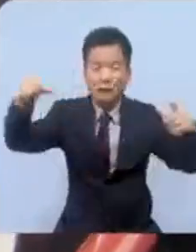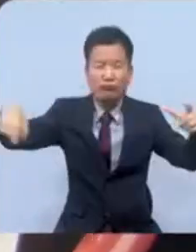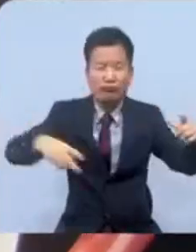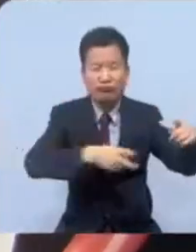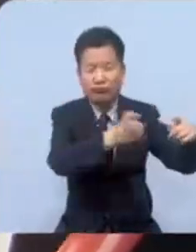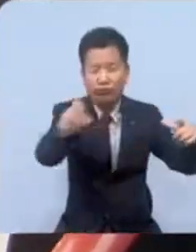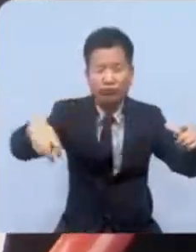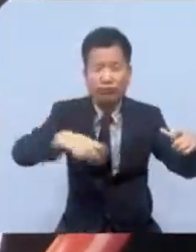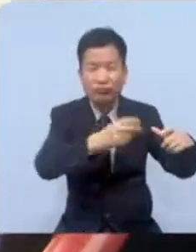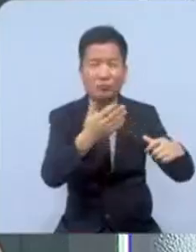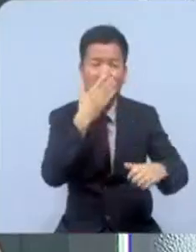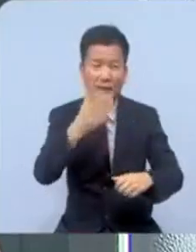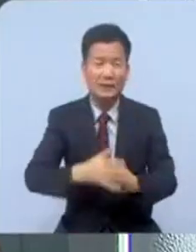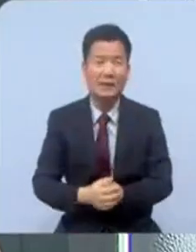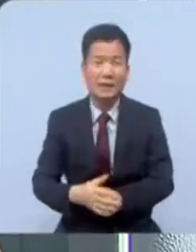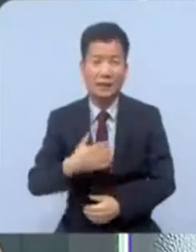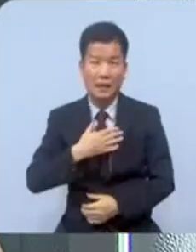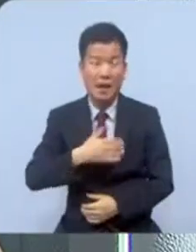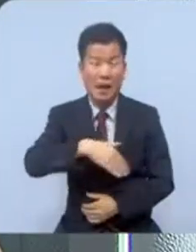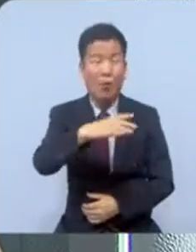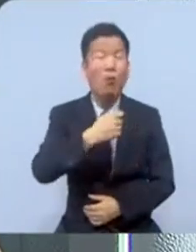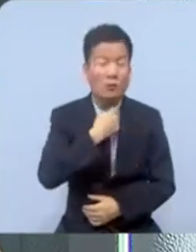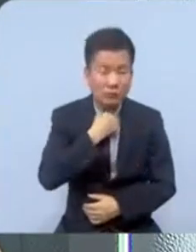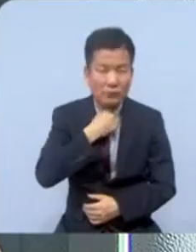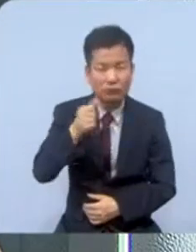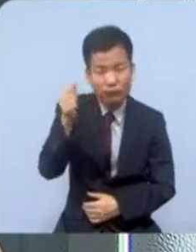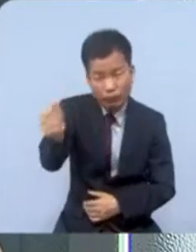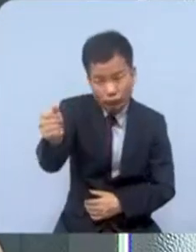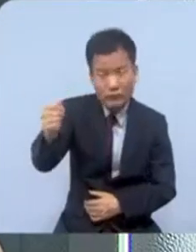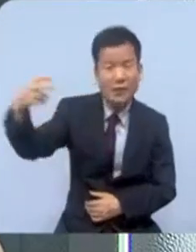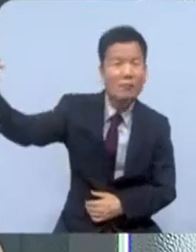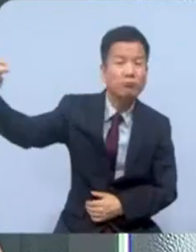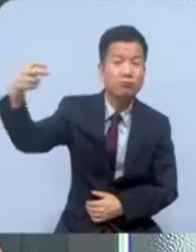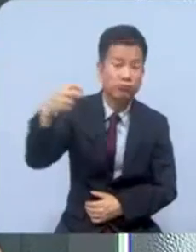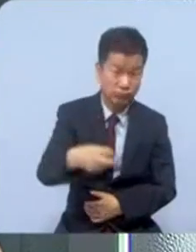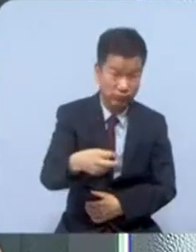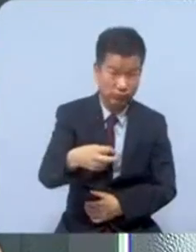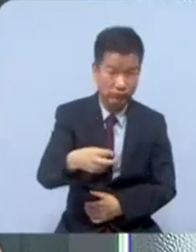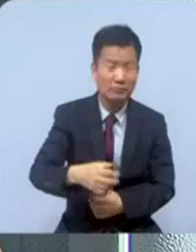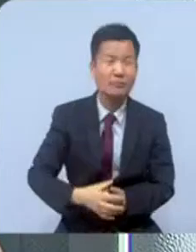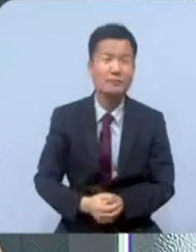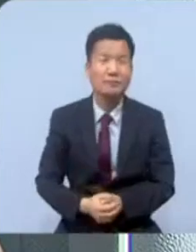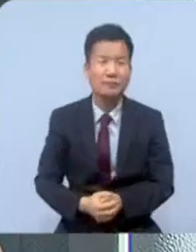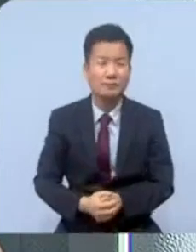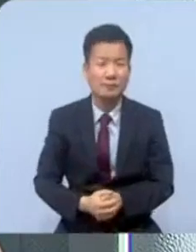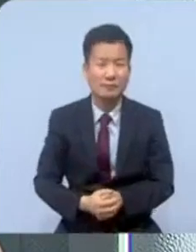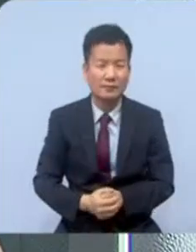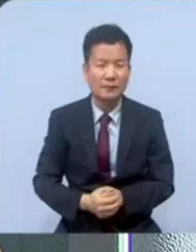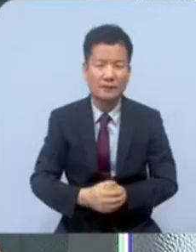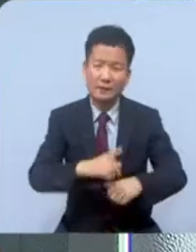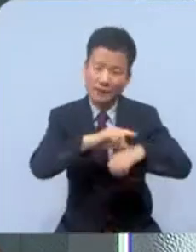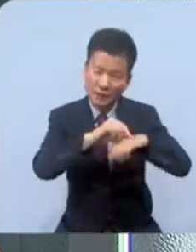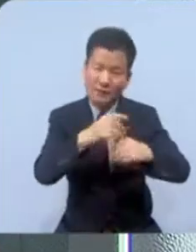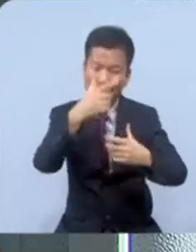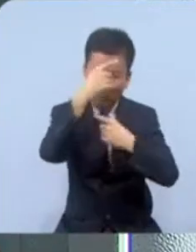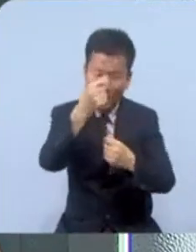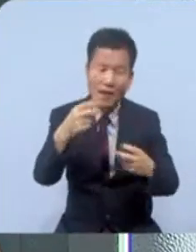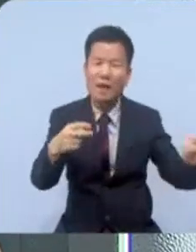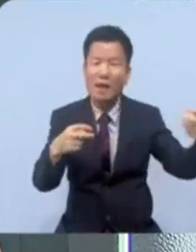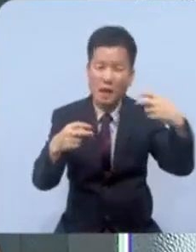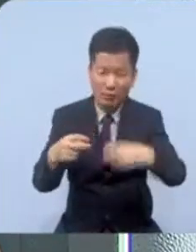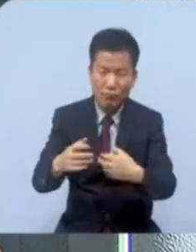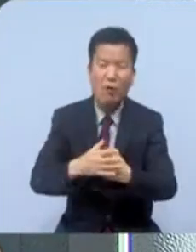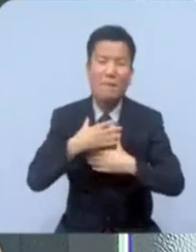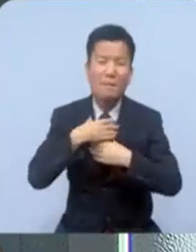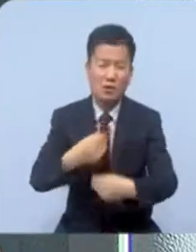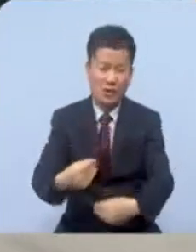오갈 수 있습니다. 내가 가고 싶을 때 콜하면 와서 타고 갔다가 오는 시간에 또 맞춰 콜해서 타고 오려면